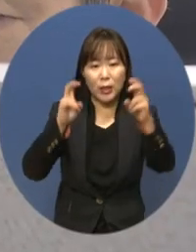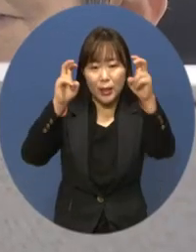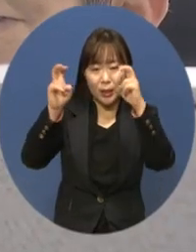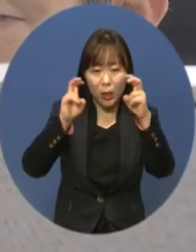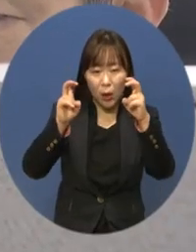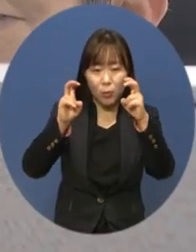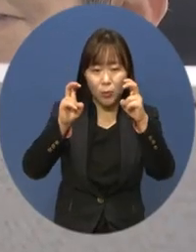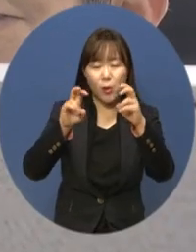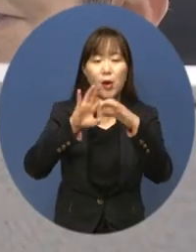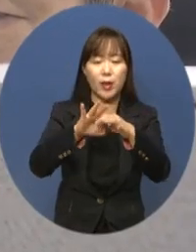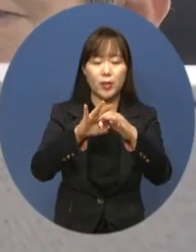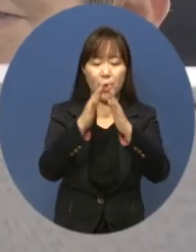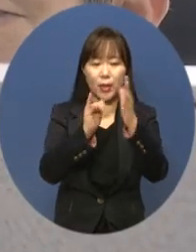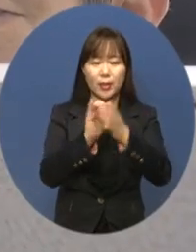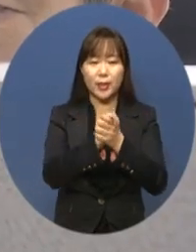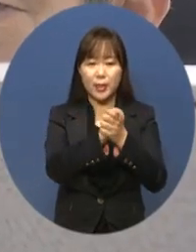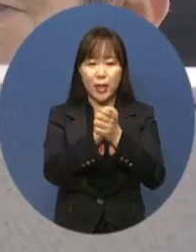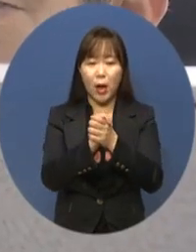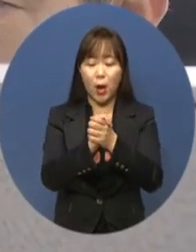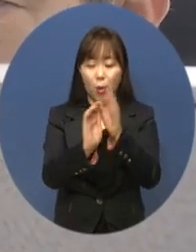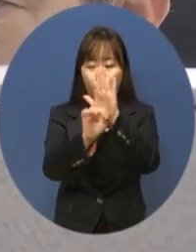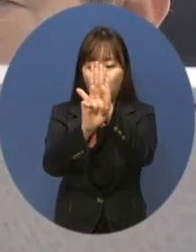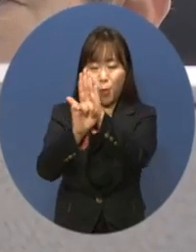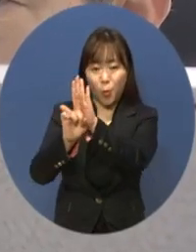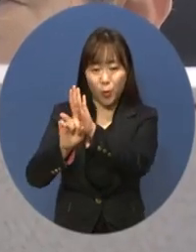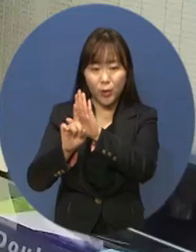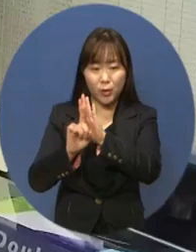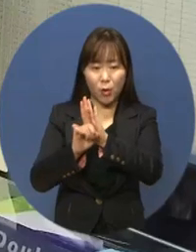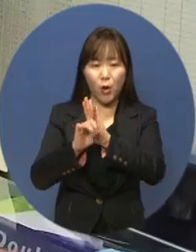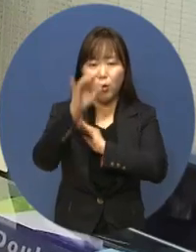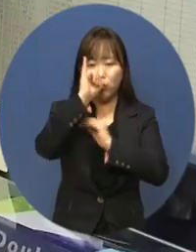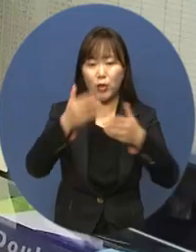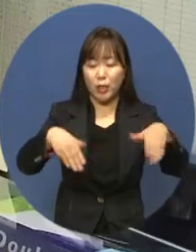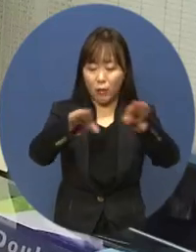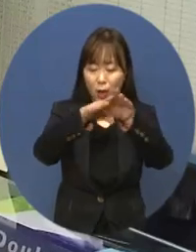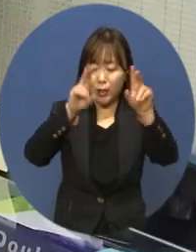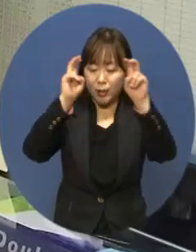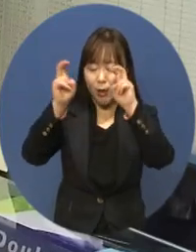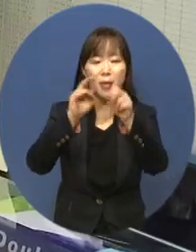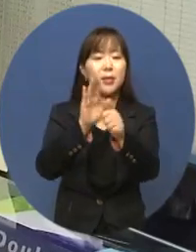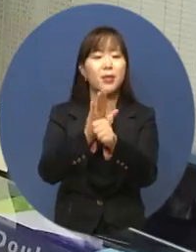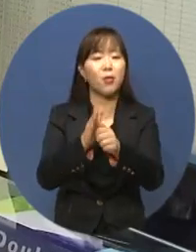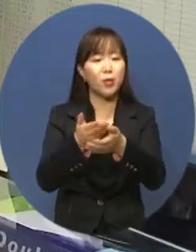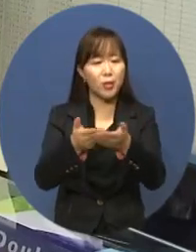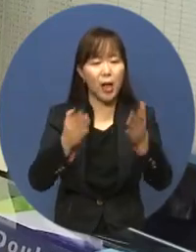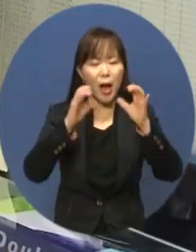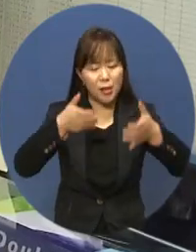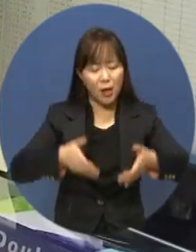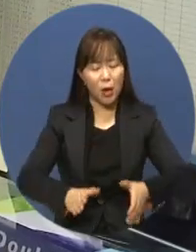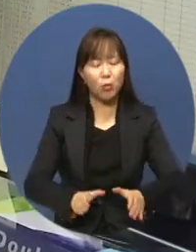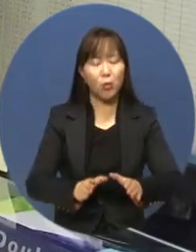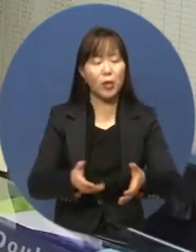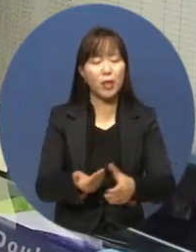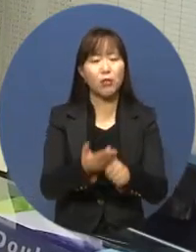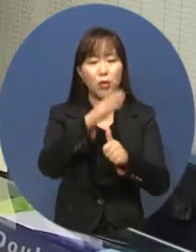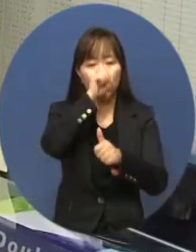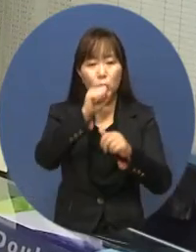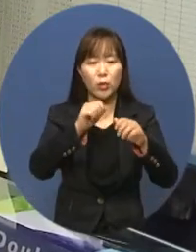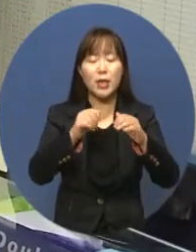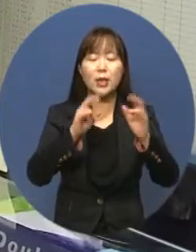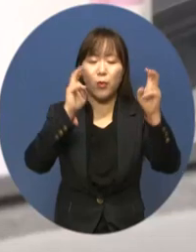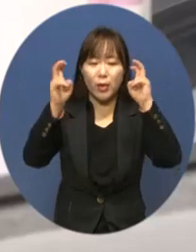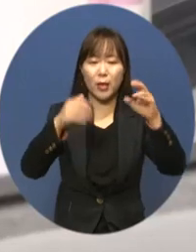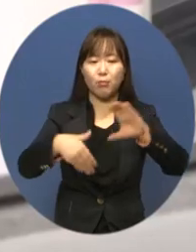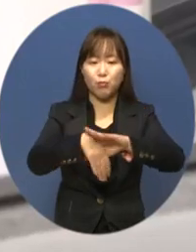기업체를 대상으로 가족 친화 공모를 실시해 우수기관 및 기업에 지원해 아이 낳고 키우기 좋은 직장 문화